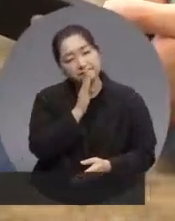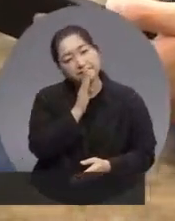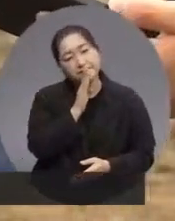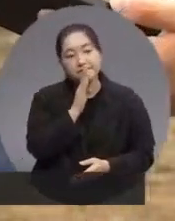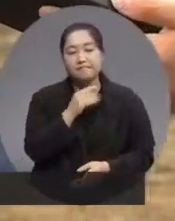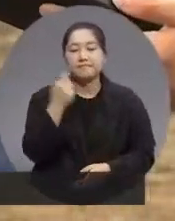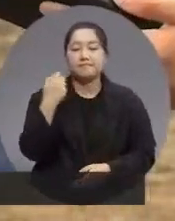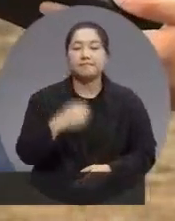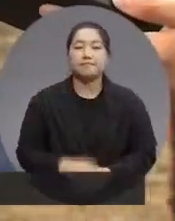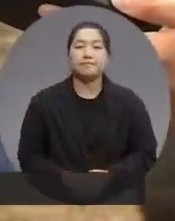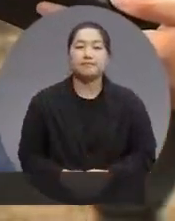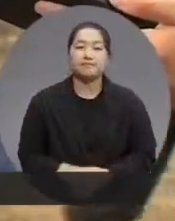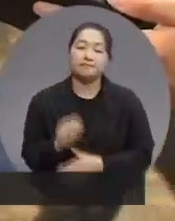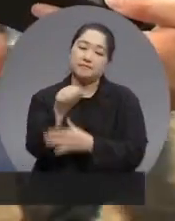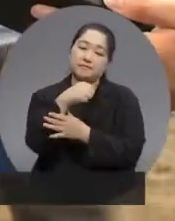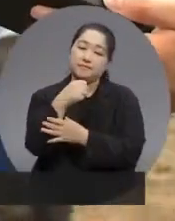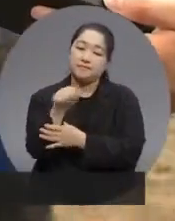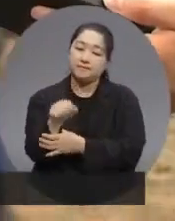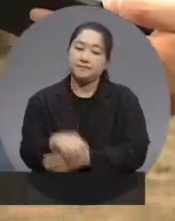가동하는 것이 맞는지는